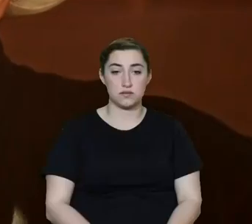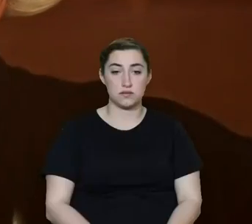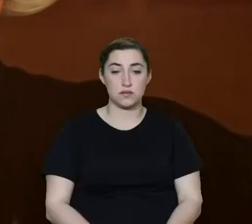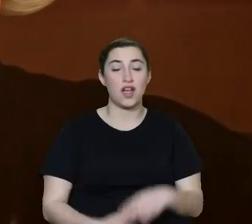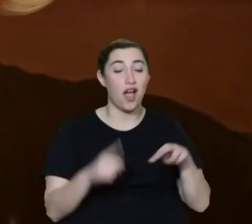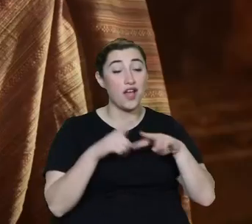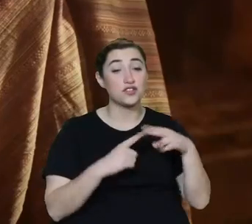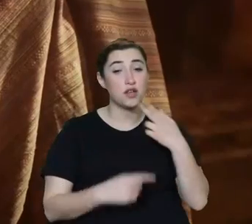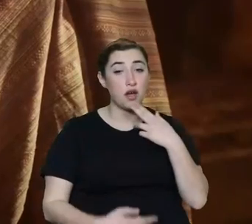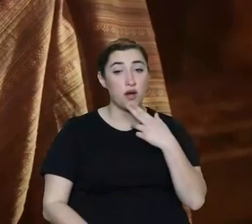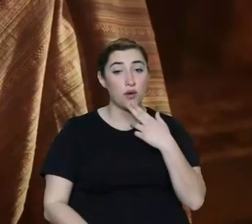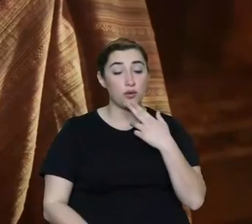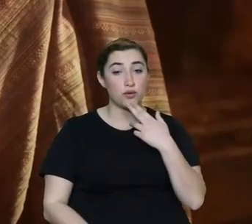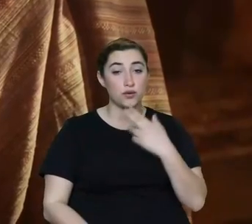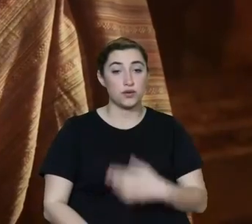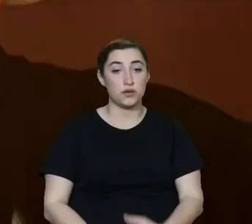Ayşe Hatun.